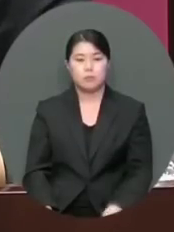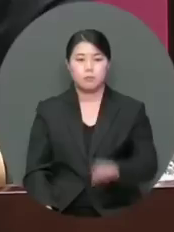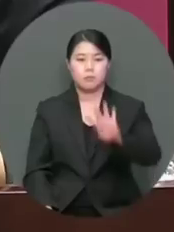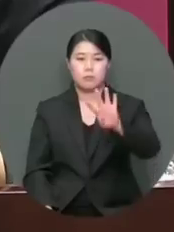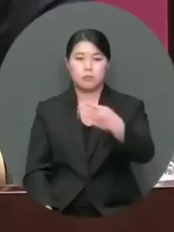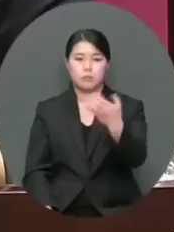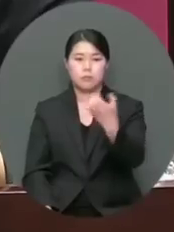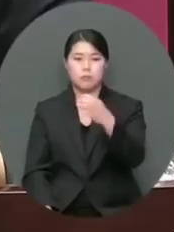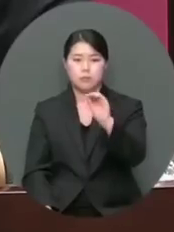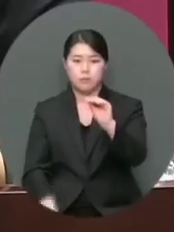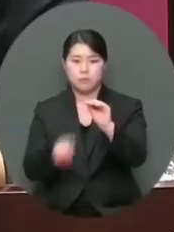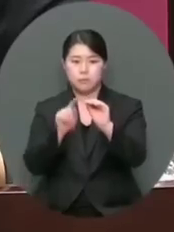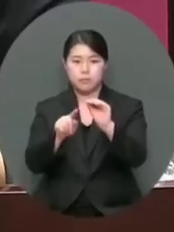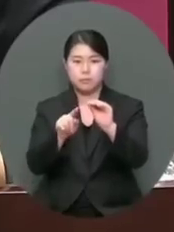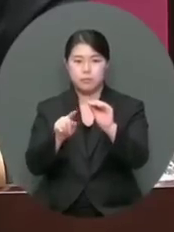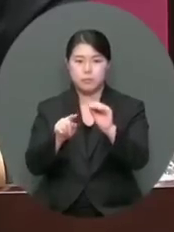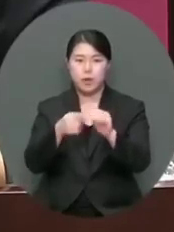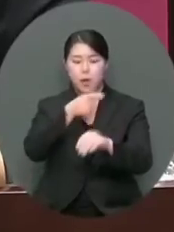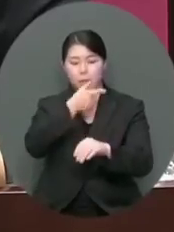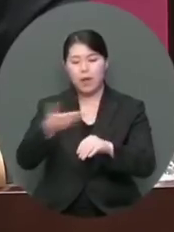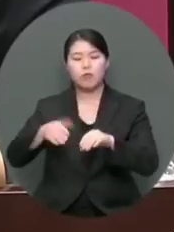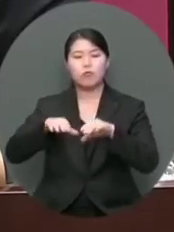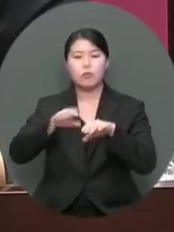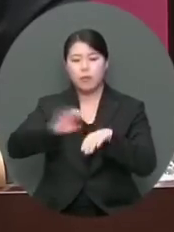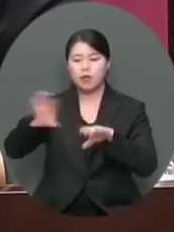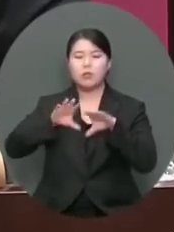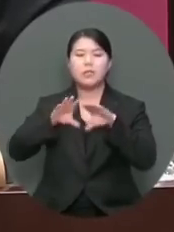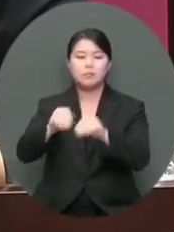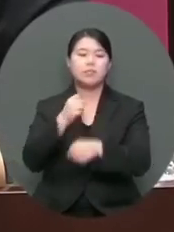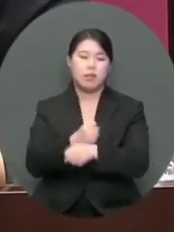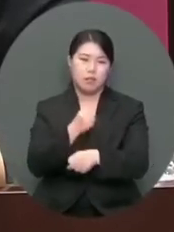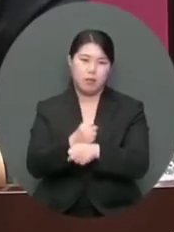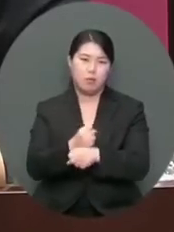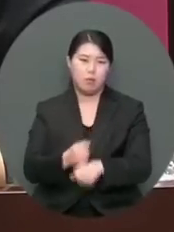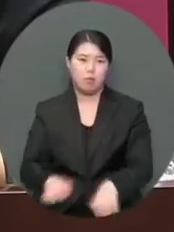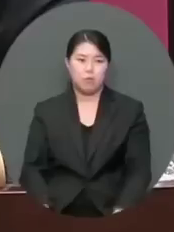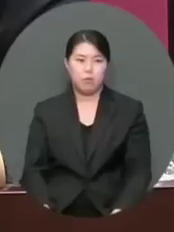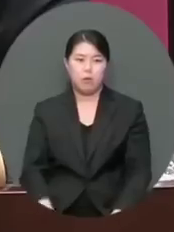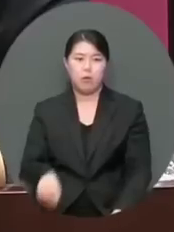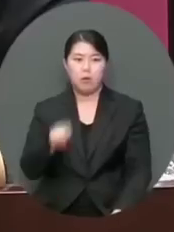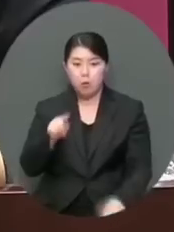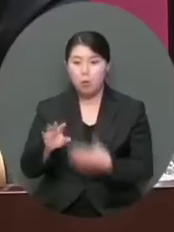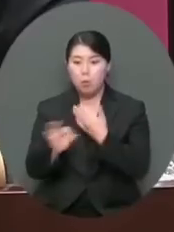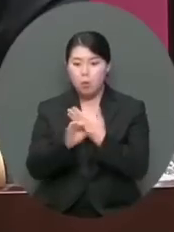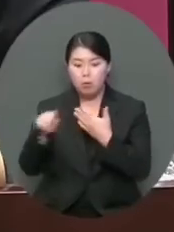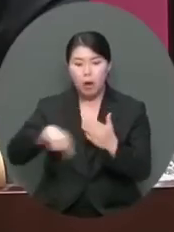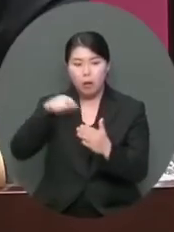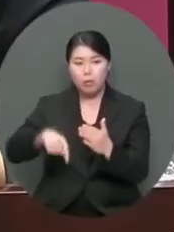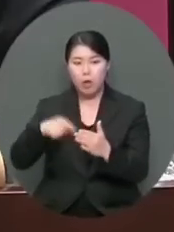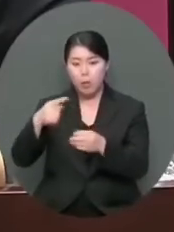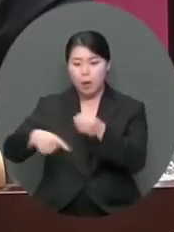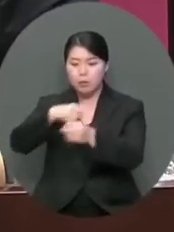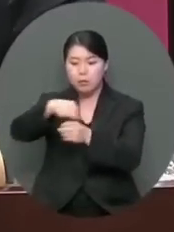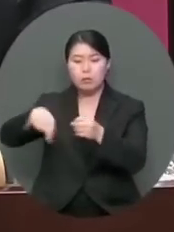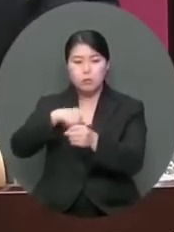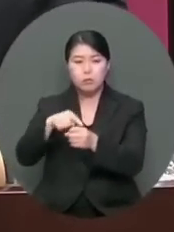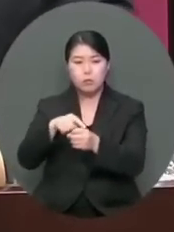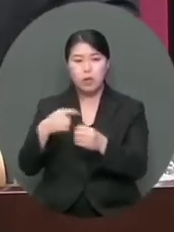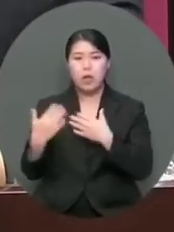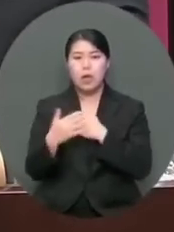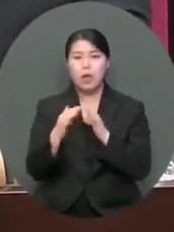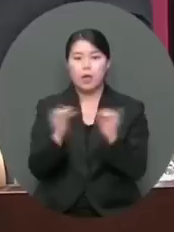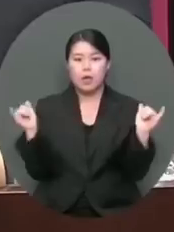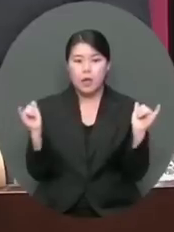490만 리터를요 방류를 금지했다고요. 법안이 나왔다고요. 금지 법안이. 아 그러면 당연히 그 안에 있는 방사능이 인간에게